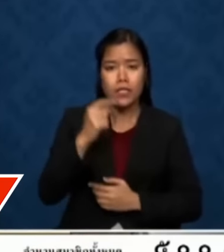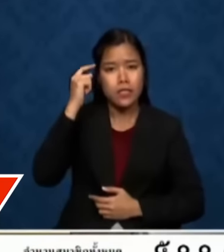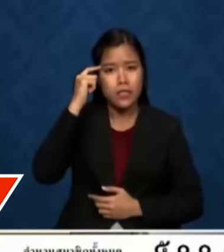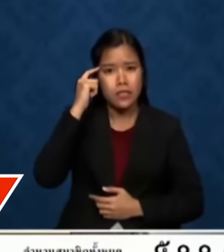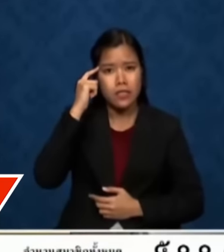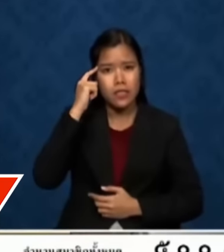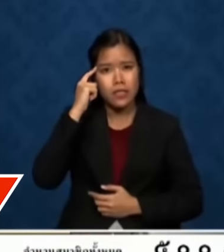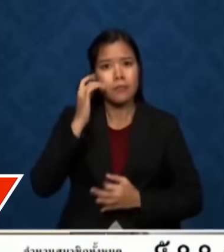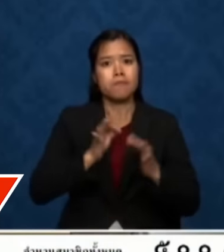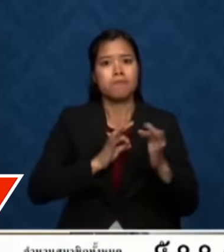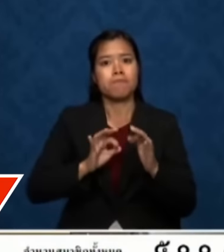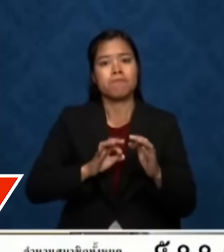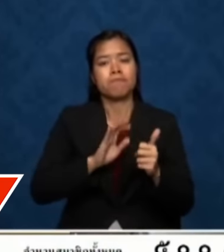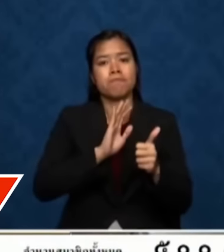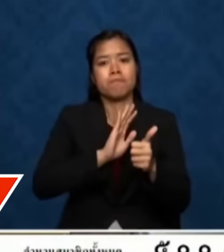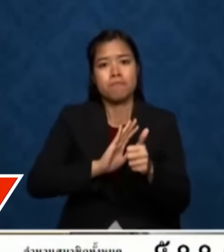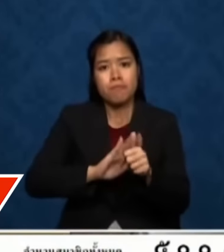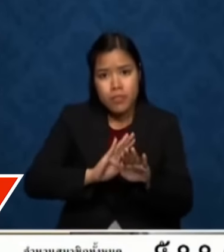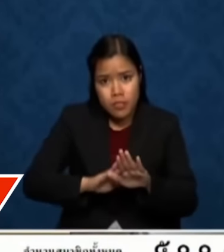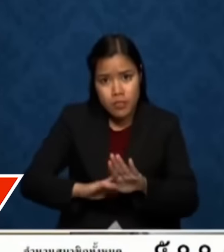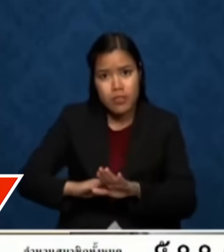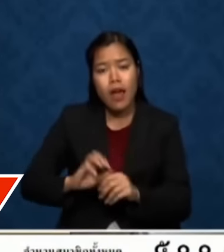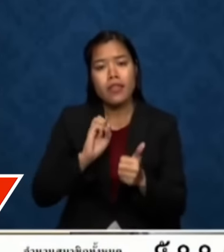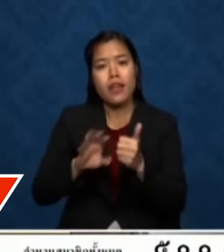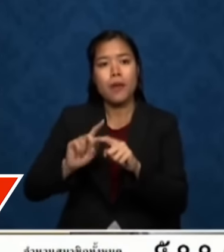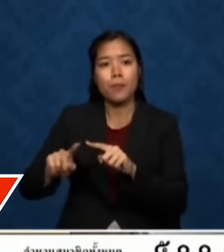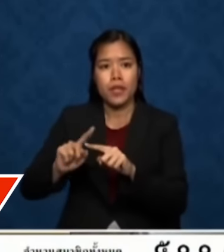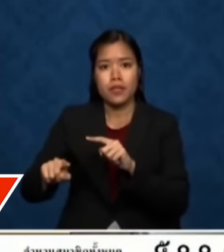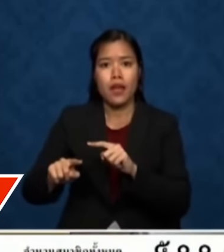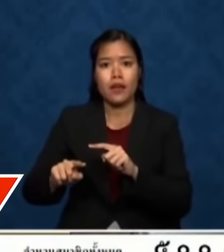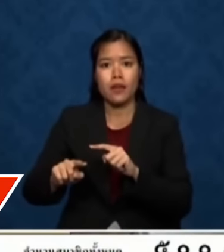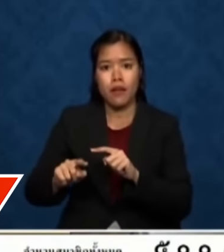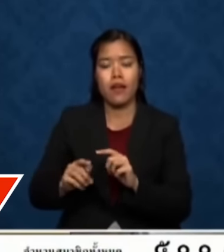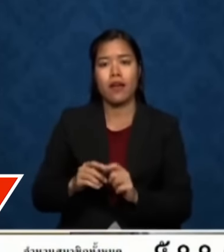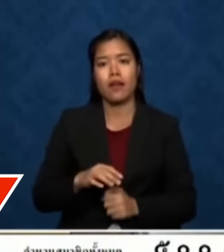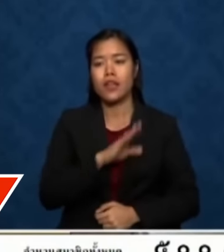งานของรัฐบาลที่อาจจะทำให้รัฐบาลไม่พึงพอใ